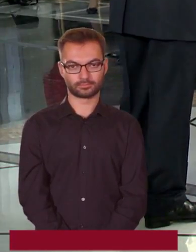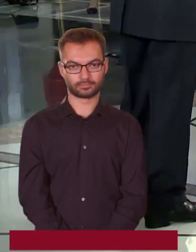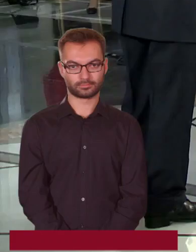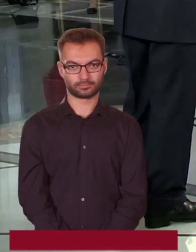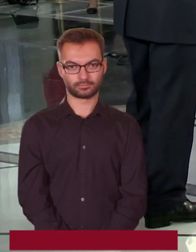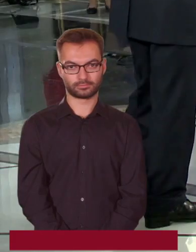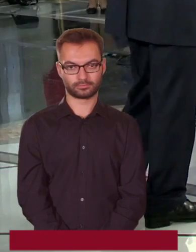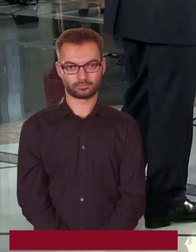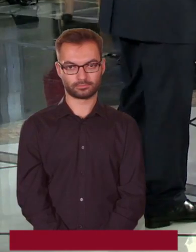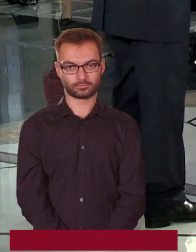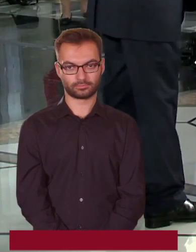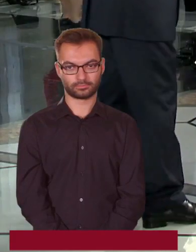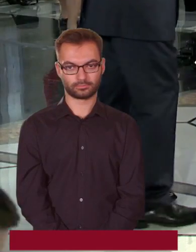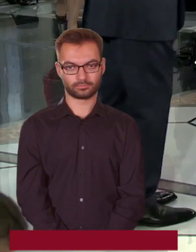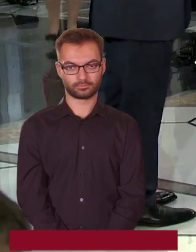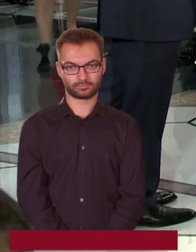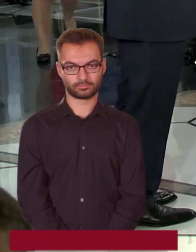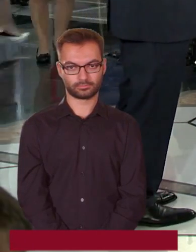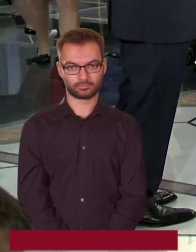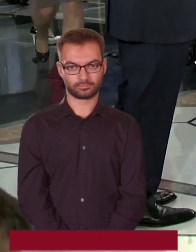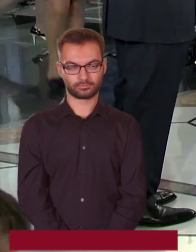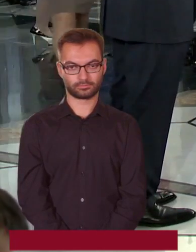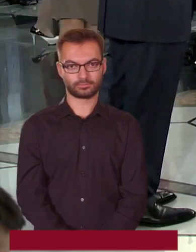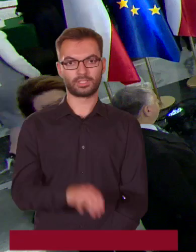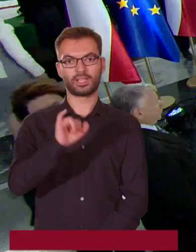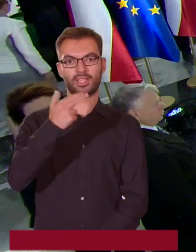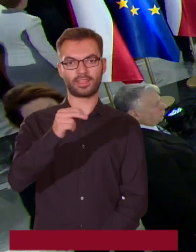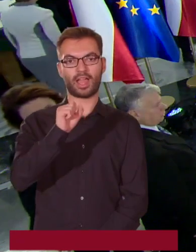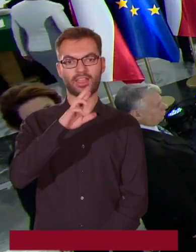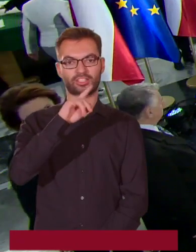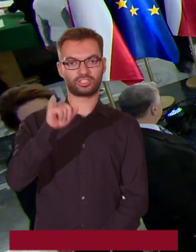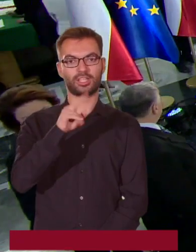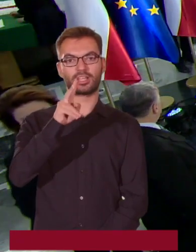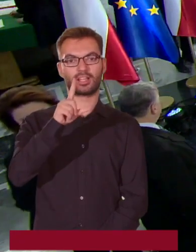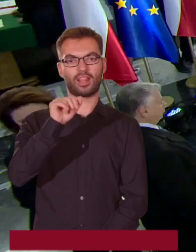Poproszę pana Jana Andrzeja Klawiter.